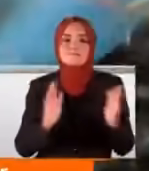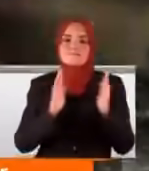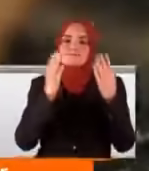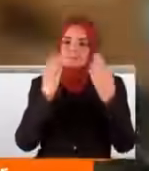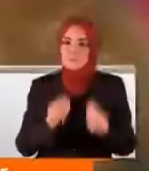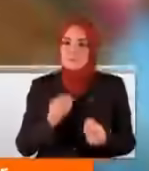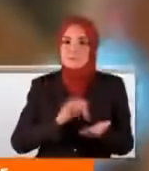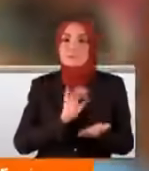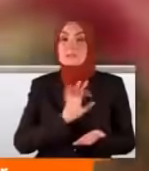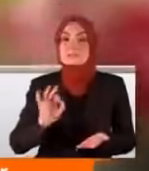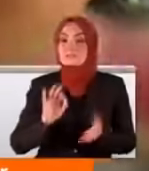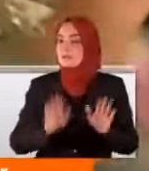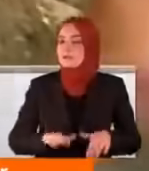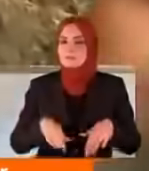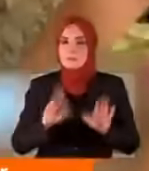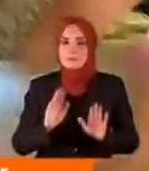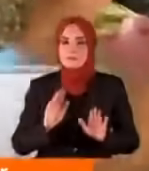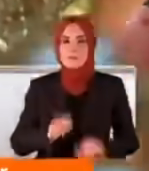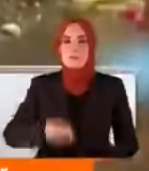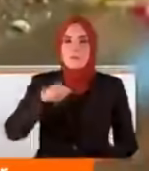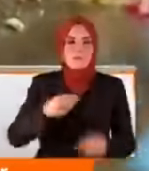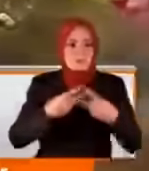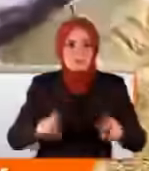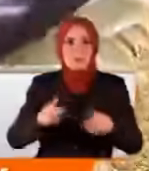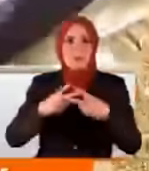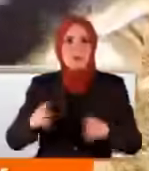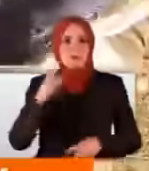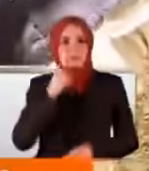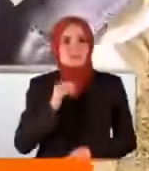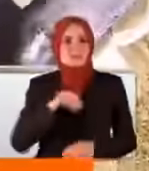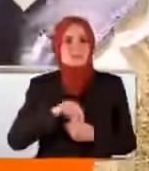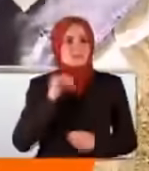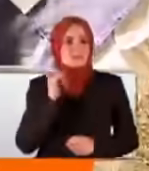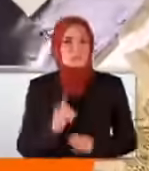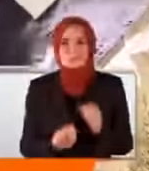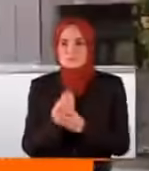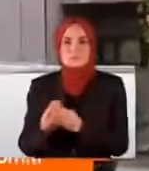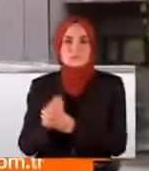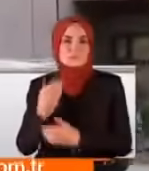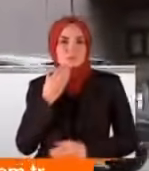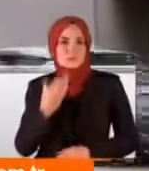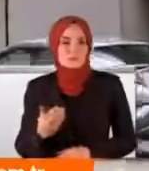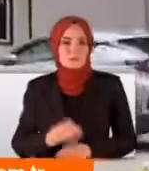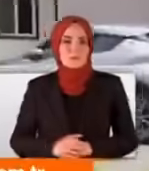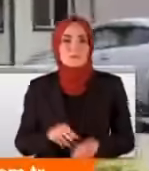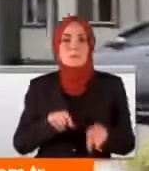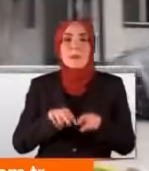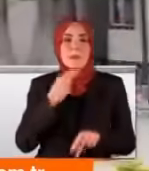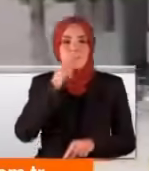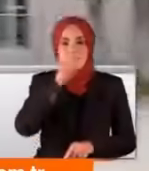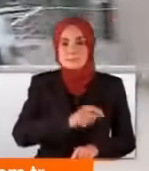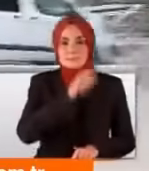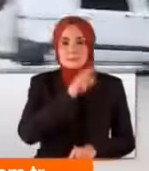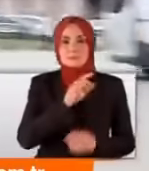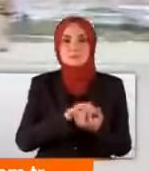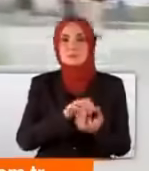çıktı ama maalesef her açılan poşette adeta bir vahşetle karşılaşıyoruz. Ön tarafına doğru koyuyor. Aramızdaki... Meral Tekin köpeklere işkence ettiği